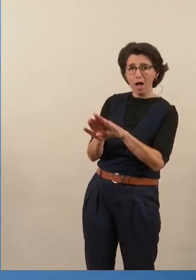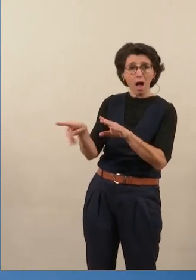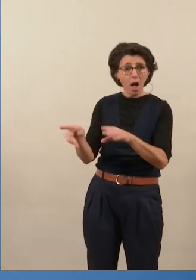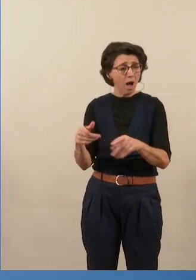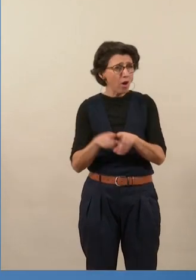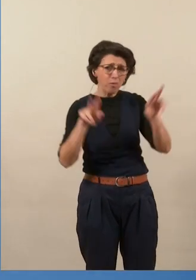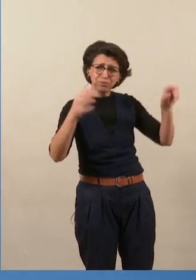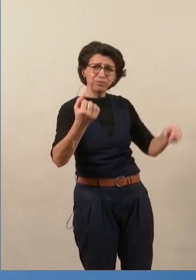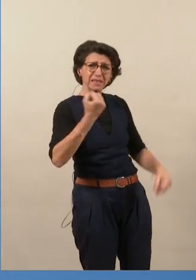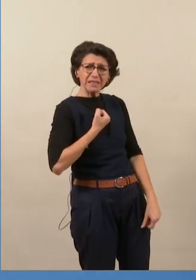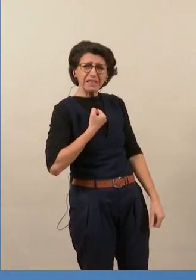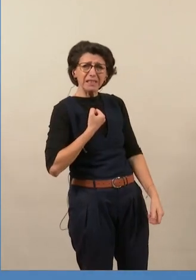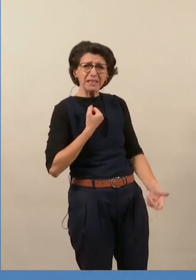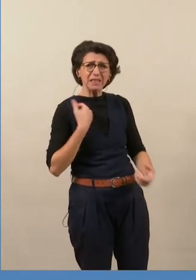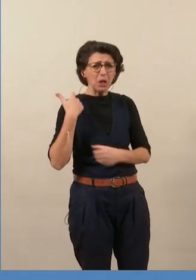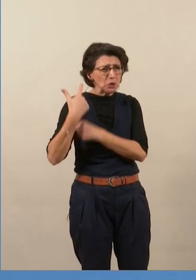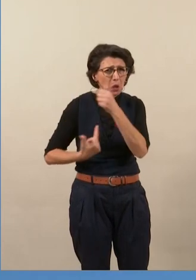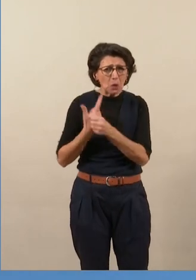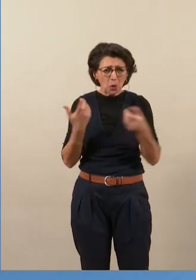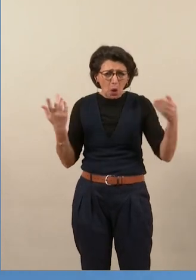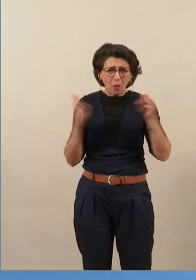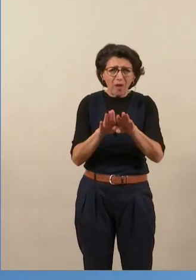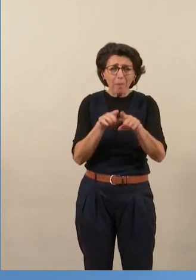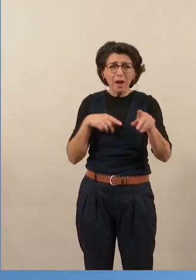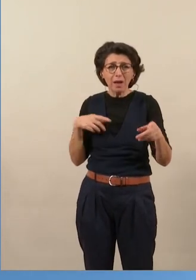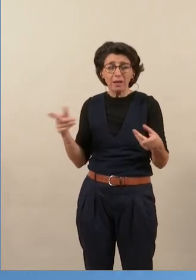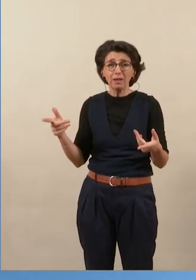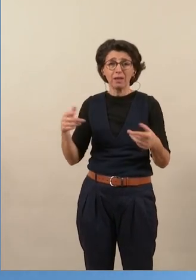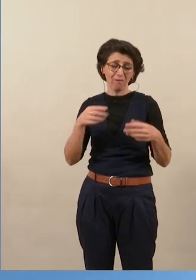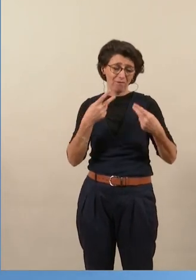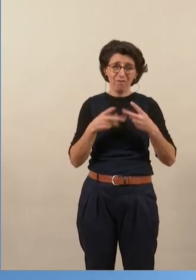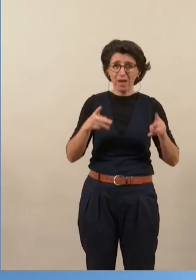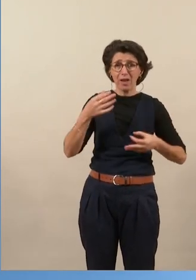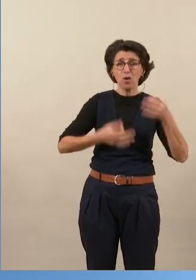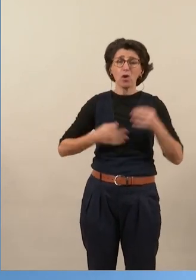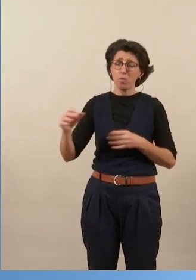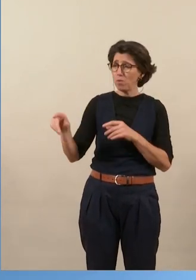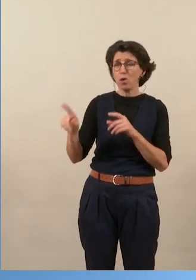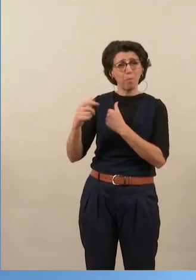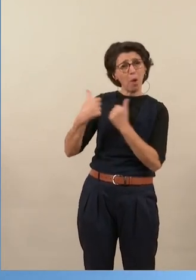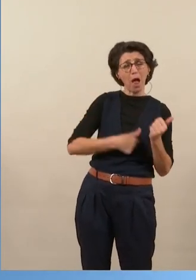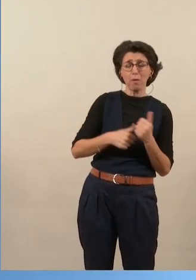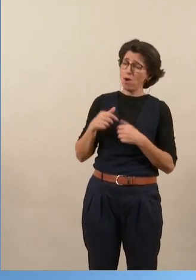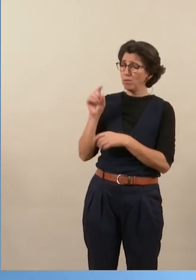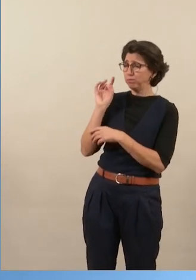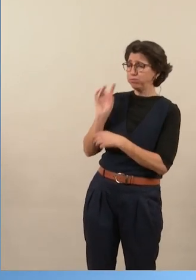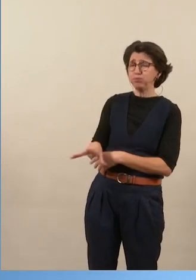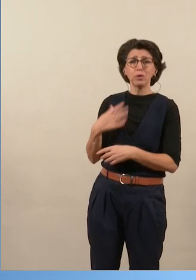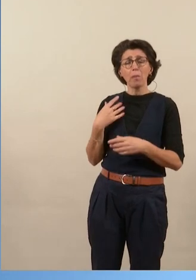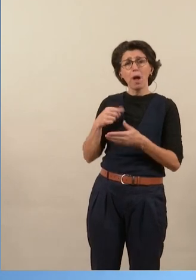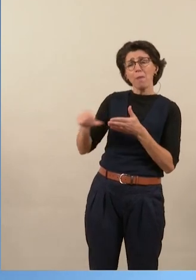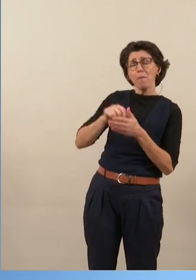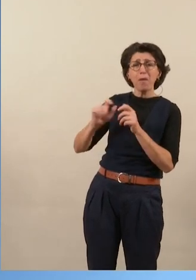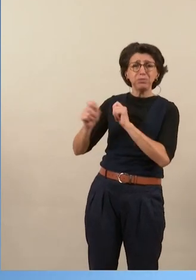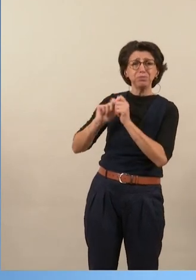Grenoble est en justice pour lui refuser toute indemnisation je suis moi quand je